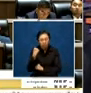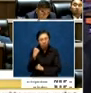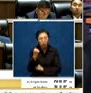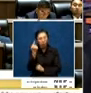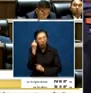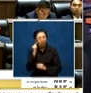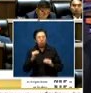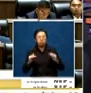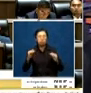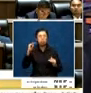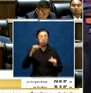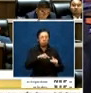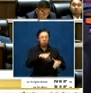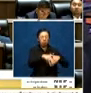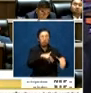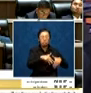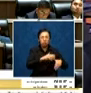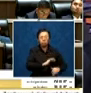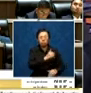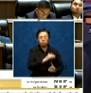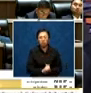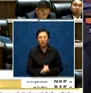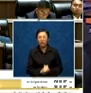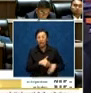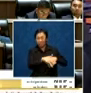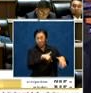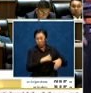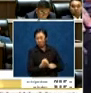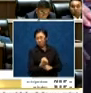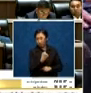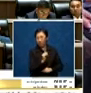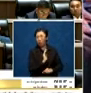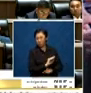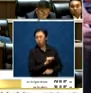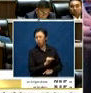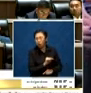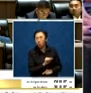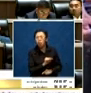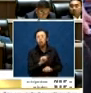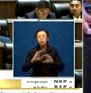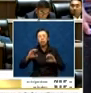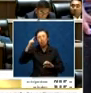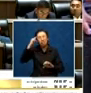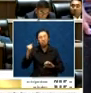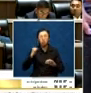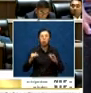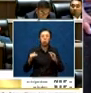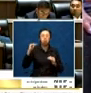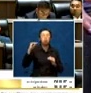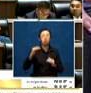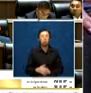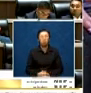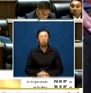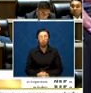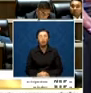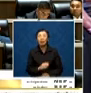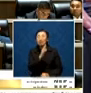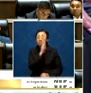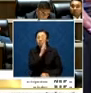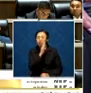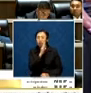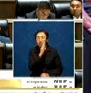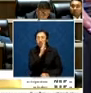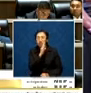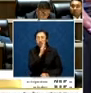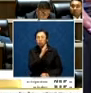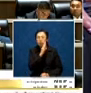เองด้วยไงว่าบ้าที่เปล่า เออนะครับเมื่อเช้าผมขับรถมาทำงานเนี่ยนะจะเล่าให้พี่ถึกกับคุณชูวัฒน์ฟังเนี่ยผ่านมาเนี่ยก่อนจะเข้า